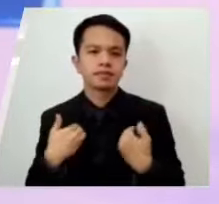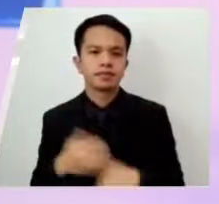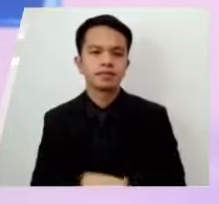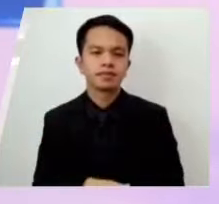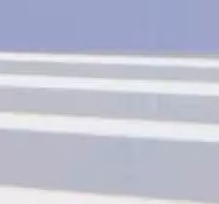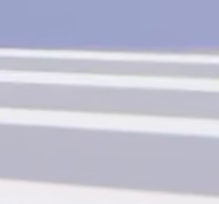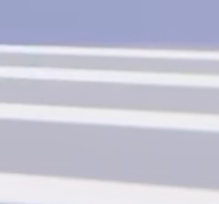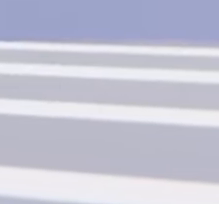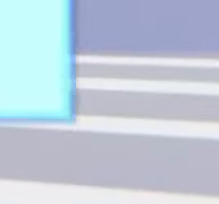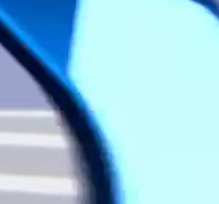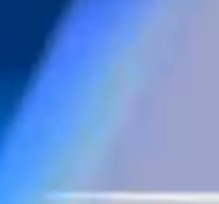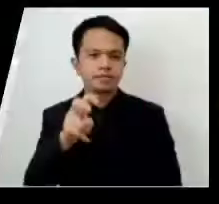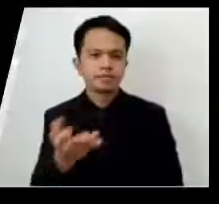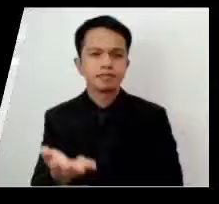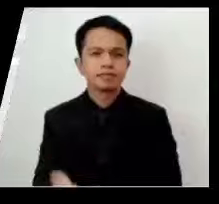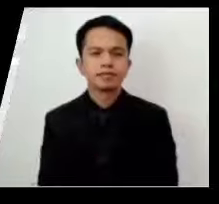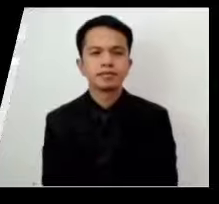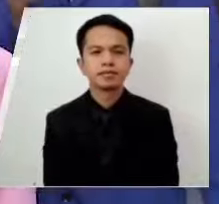si Darlene Kai.